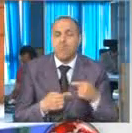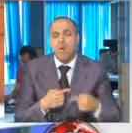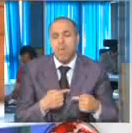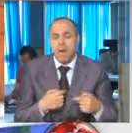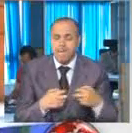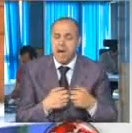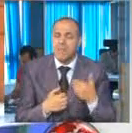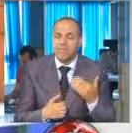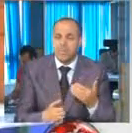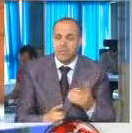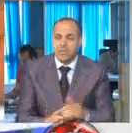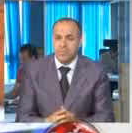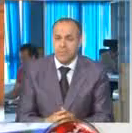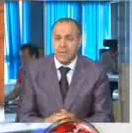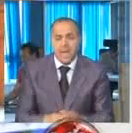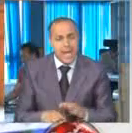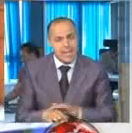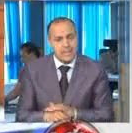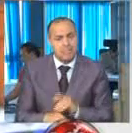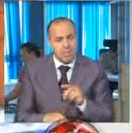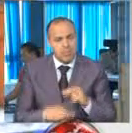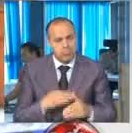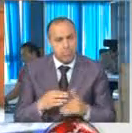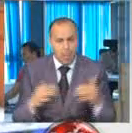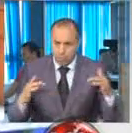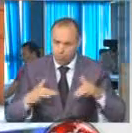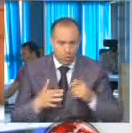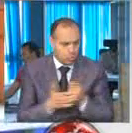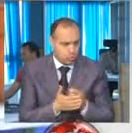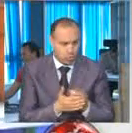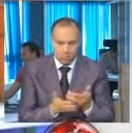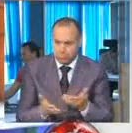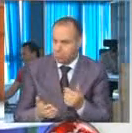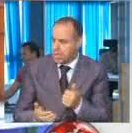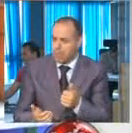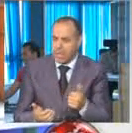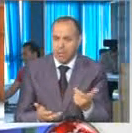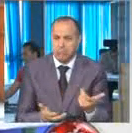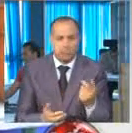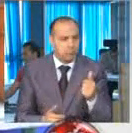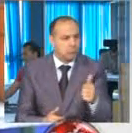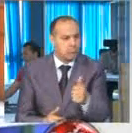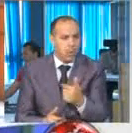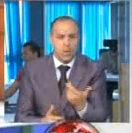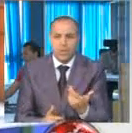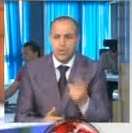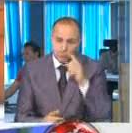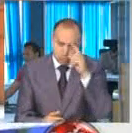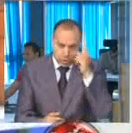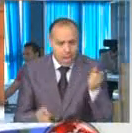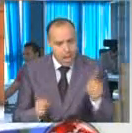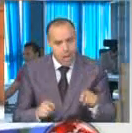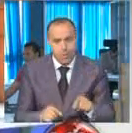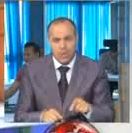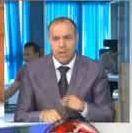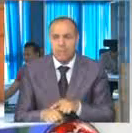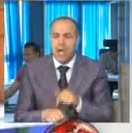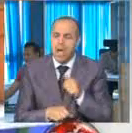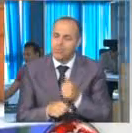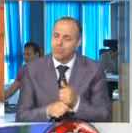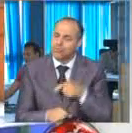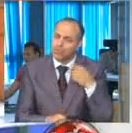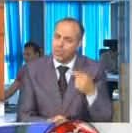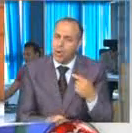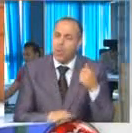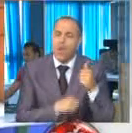شيء. حسين فما إقبال جيد وخارق العادة، وإن شاء الله يتكرر في مواسم قادمة، وإن شاء الله